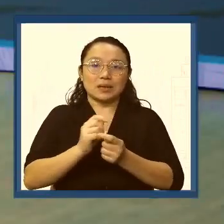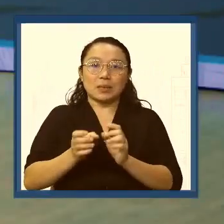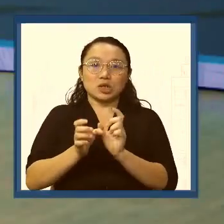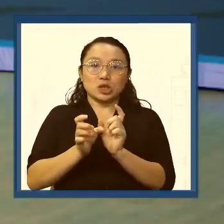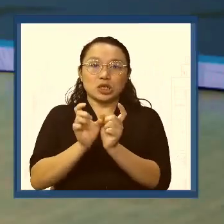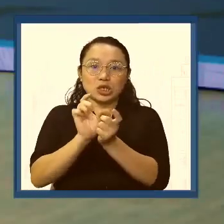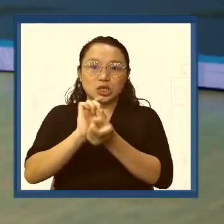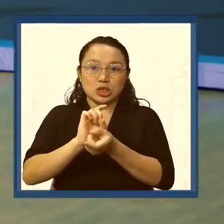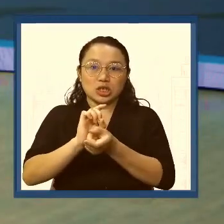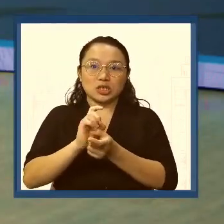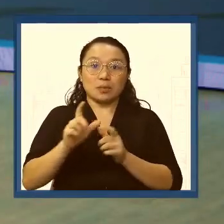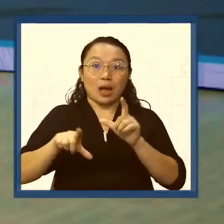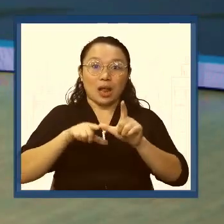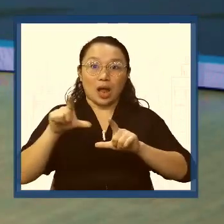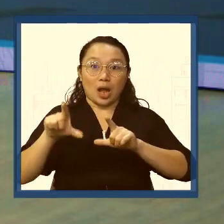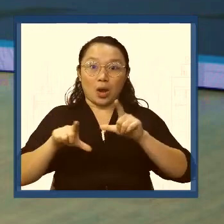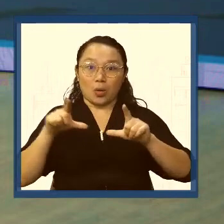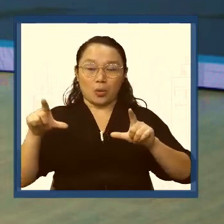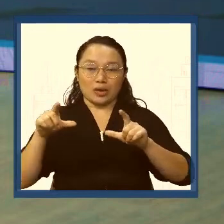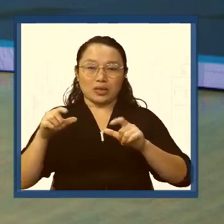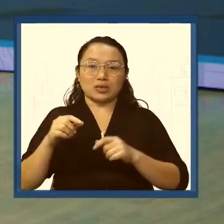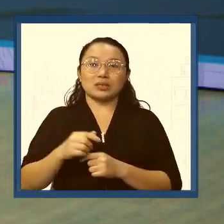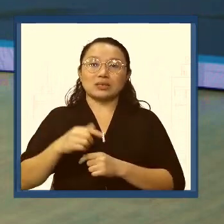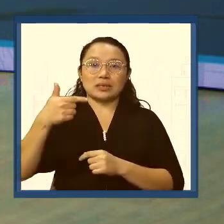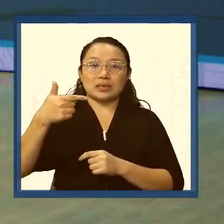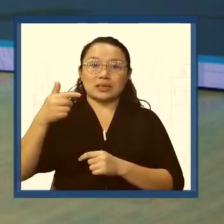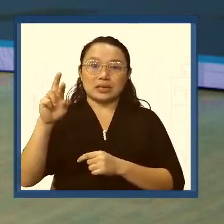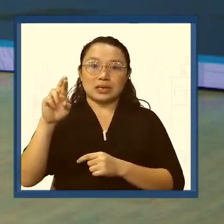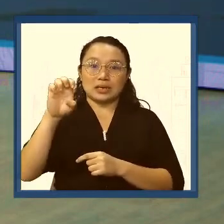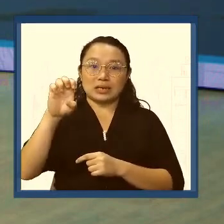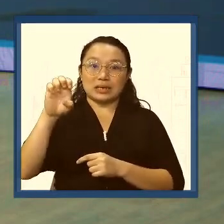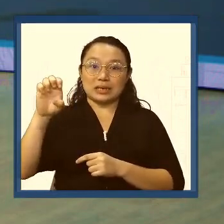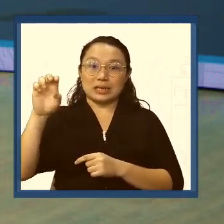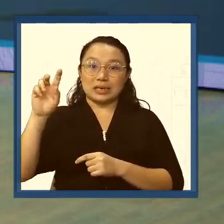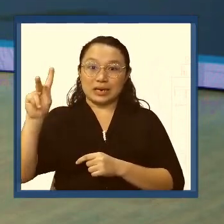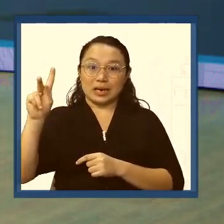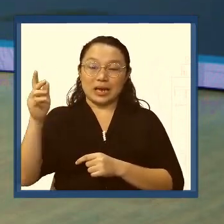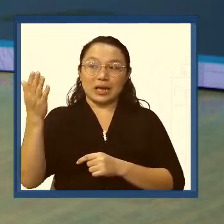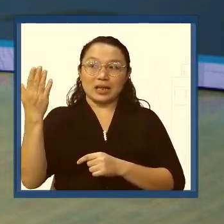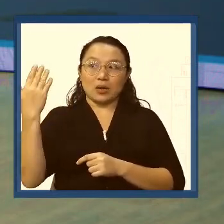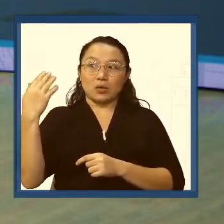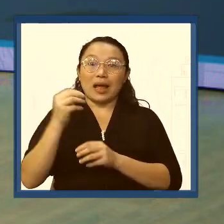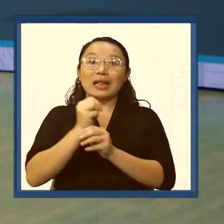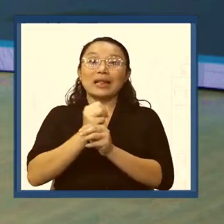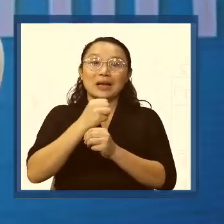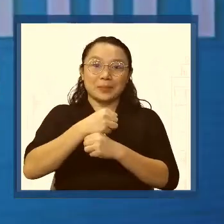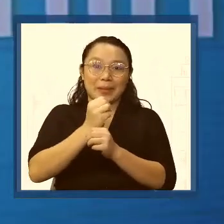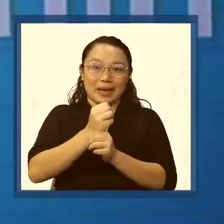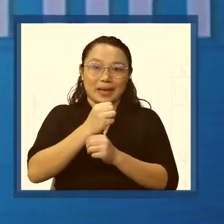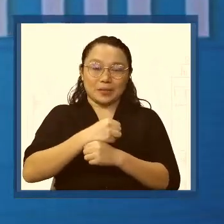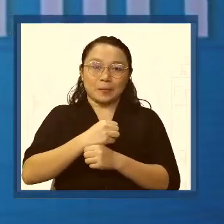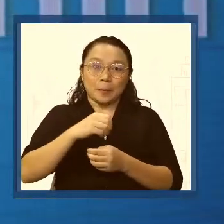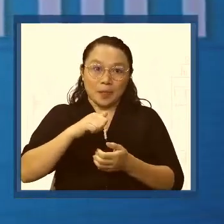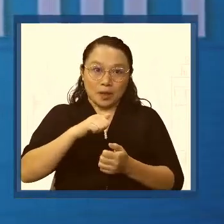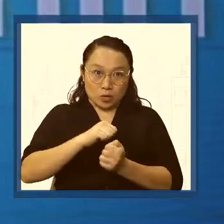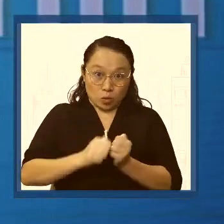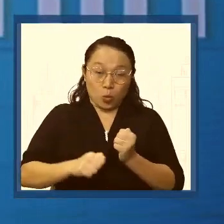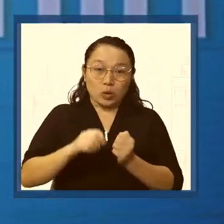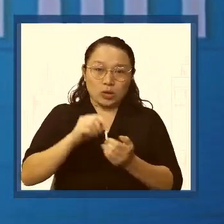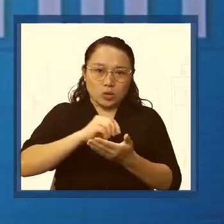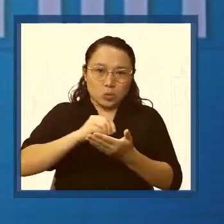may nagdominante sa panahon nga si Kristo nagnaas di sa kalibutan ang New Testament gisulat pinagi sa